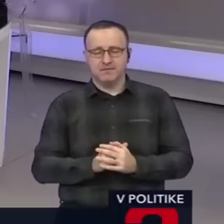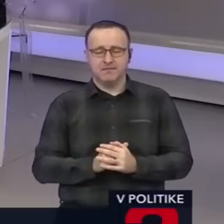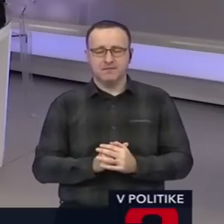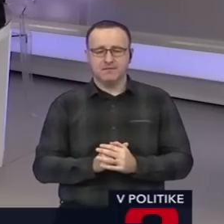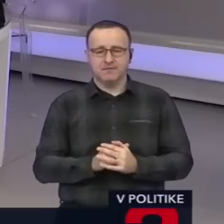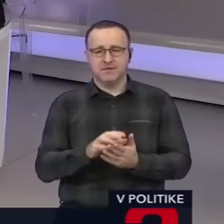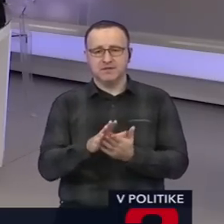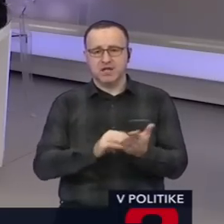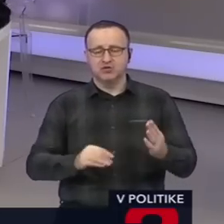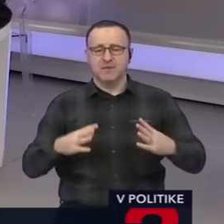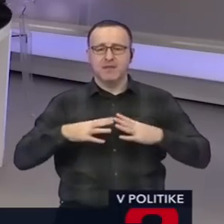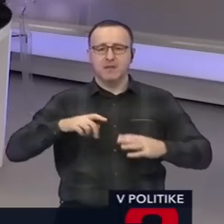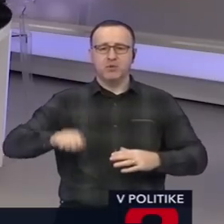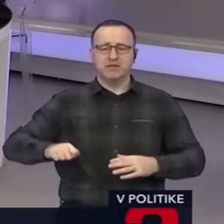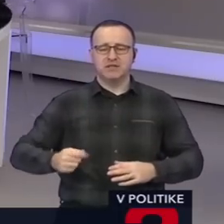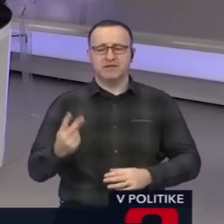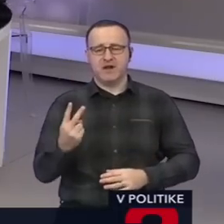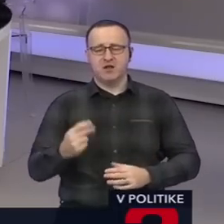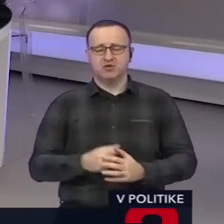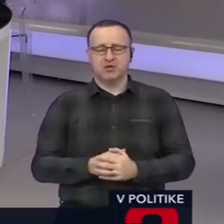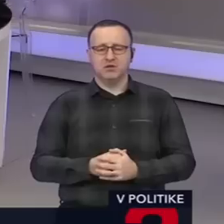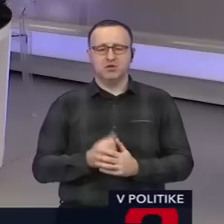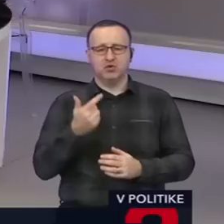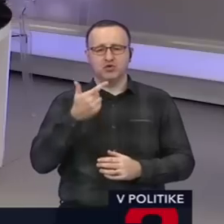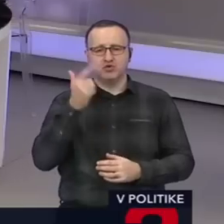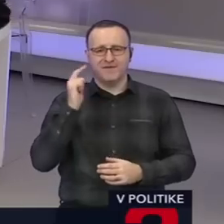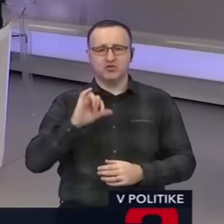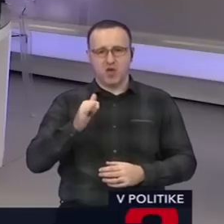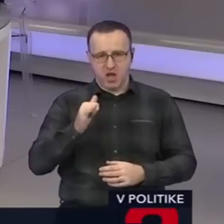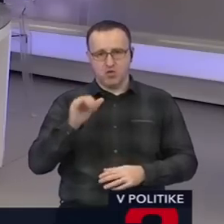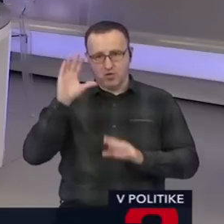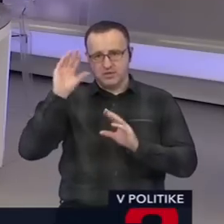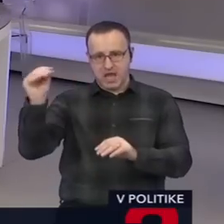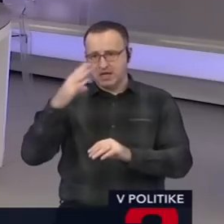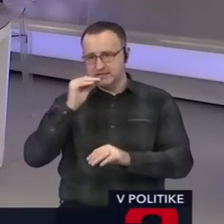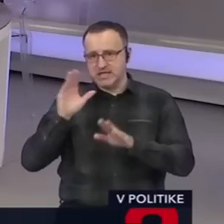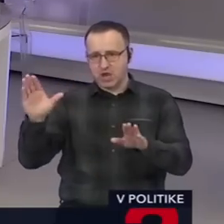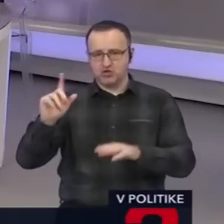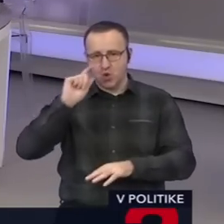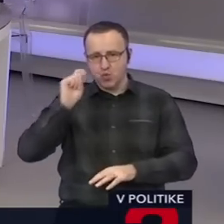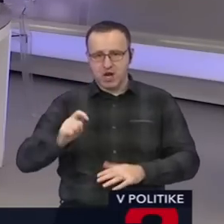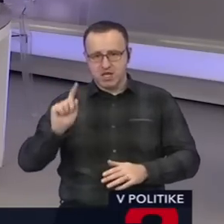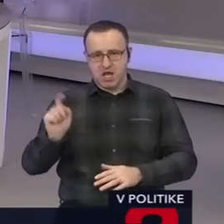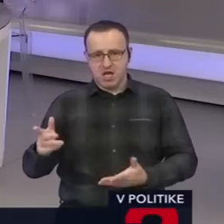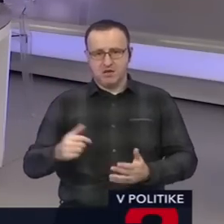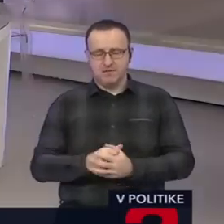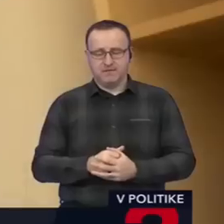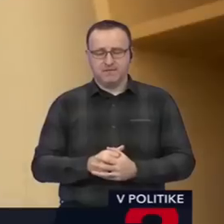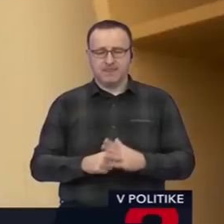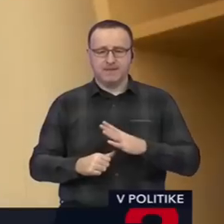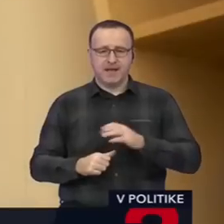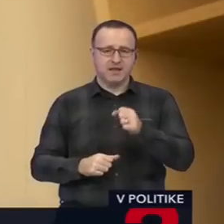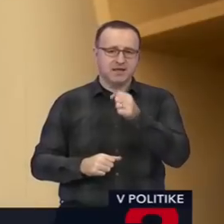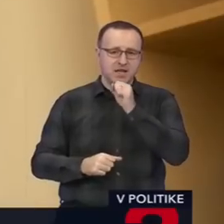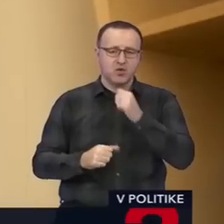Začneme teraz s vami, pán poslanec Valašek. Má Slovensko darovať stíhačky Ukrajine alebo nie? Pán redaktor, ja nie